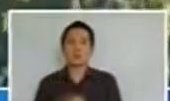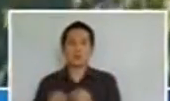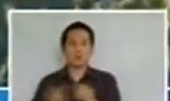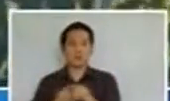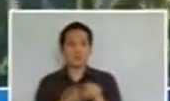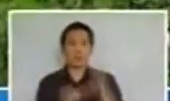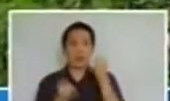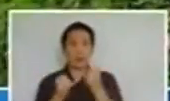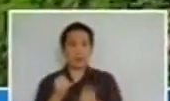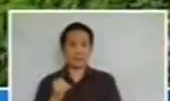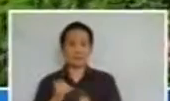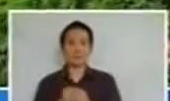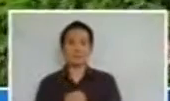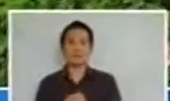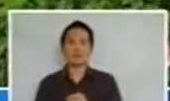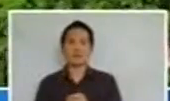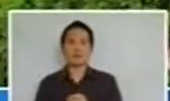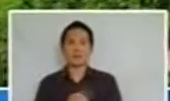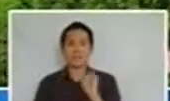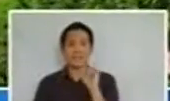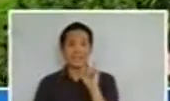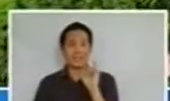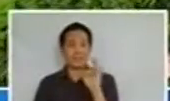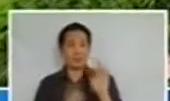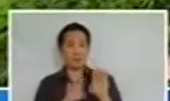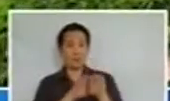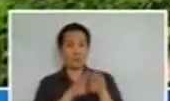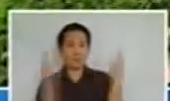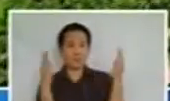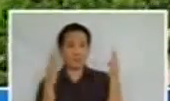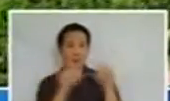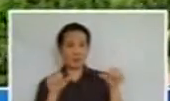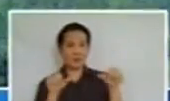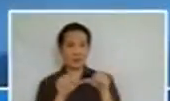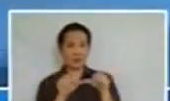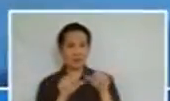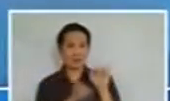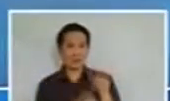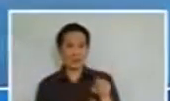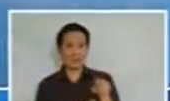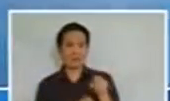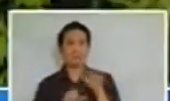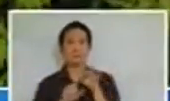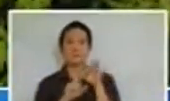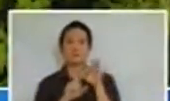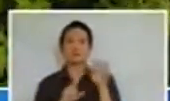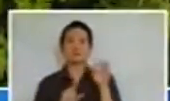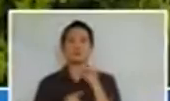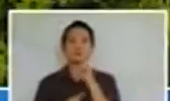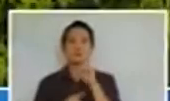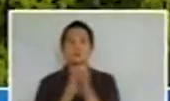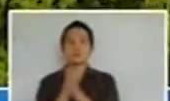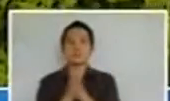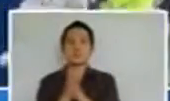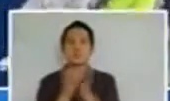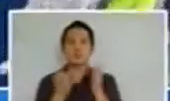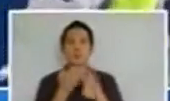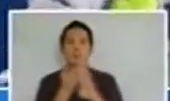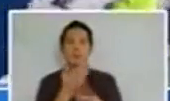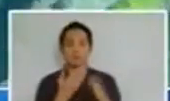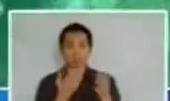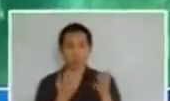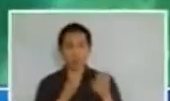yung epekto sa mga population natin, sa business, at saka doon sa ating total ekonomiya kasi gusto din